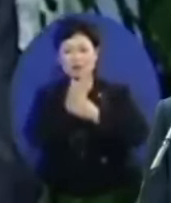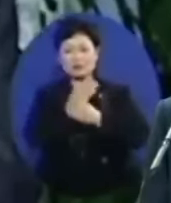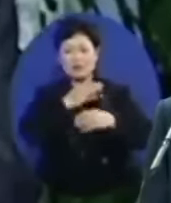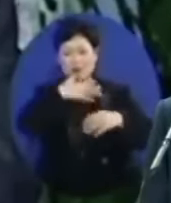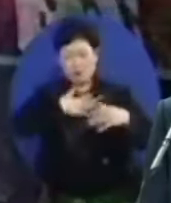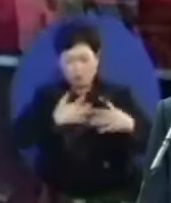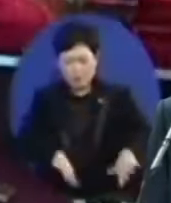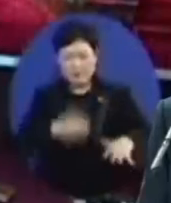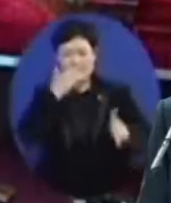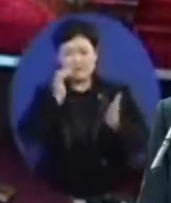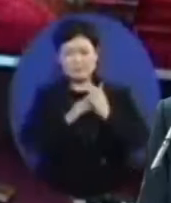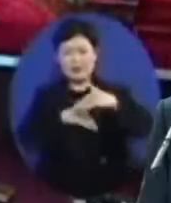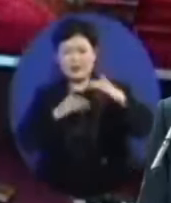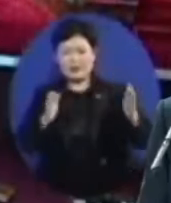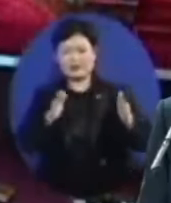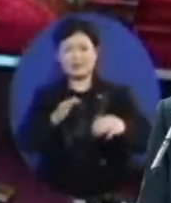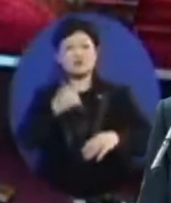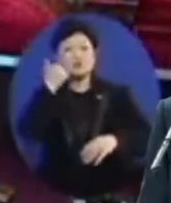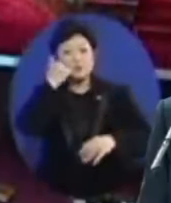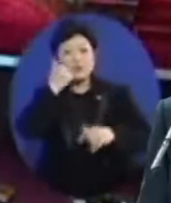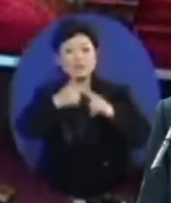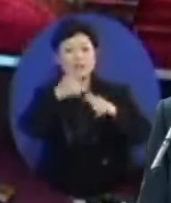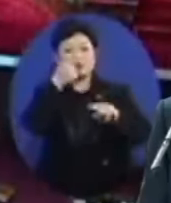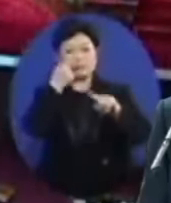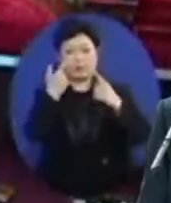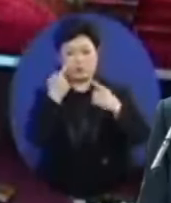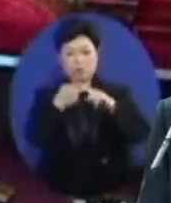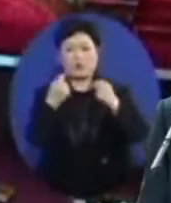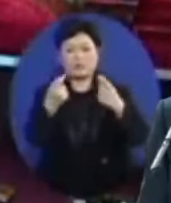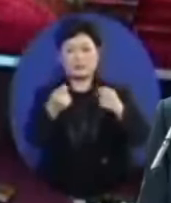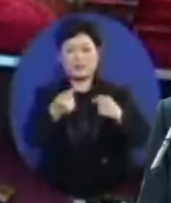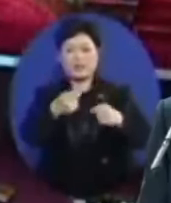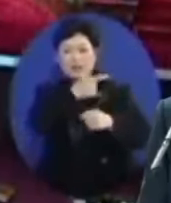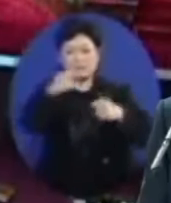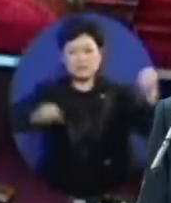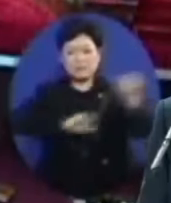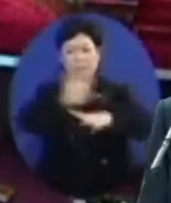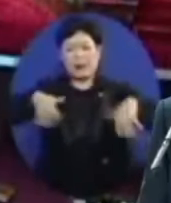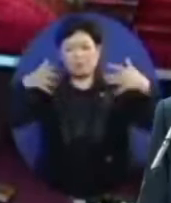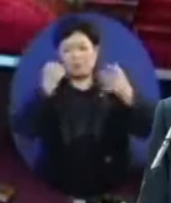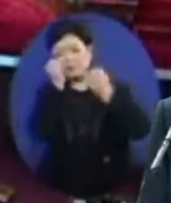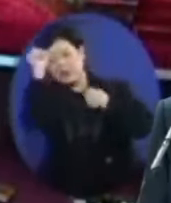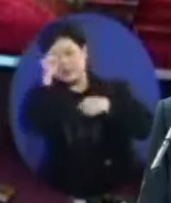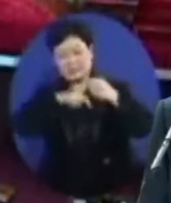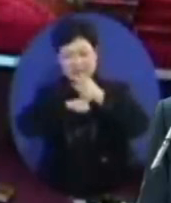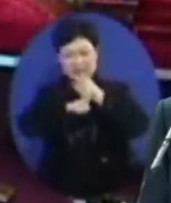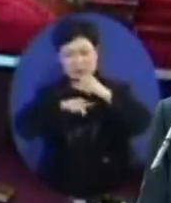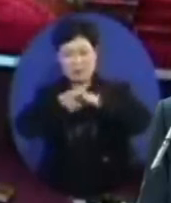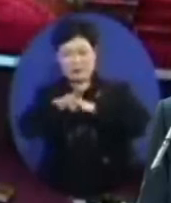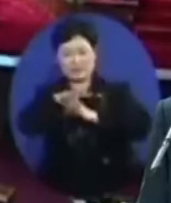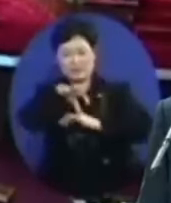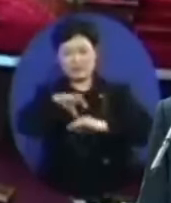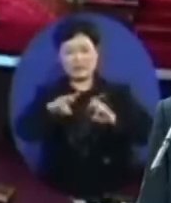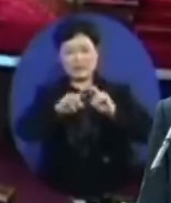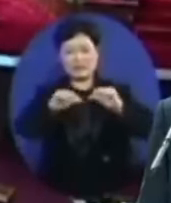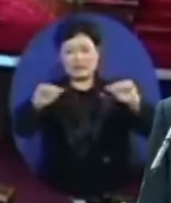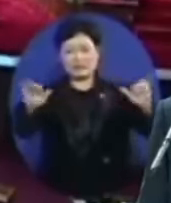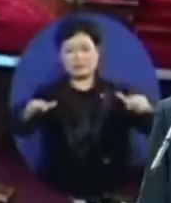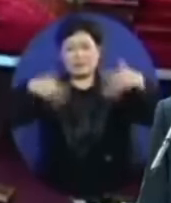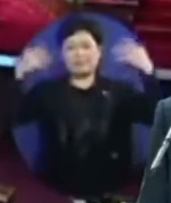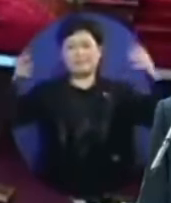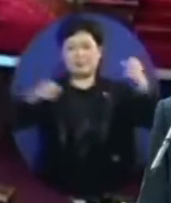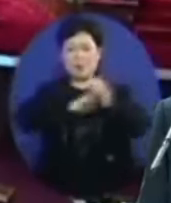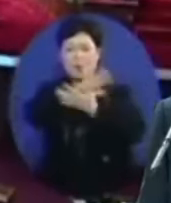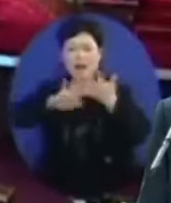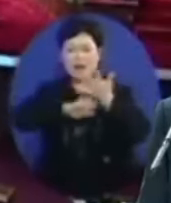그늘 같은 사람, 그분이 바로 예수라고 말한 것입니다. 광풍을 피한다는 것은 뭡니까? 방풍이라는 것은 지상 옆으로 닥치는